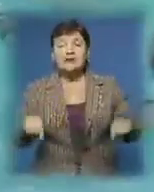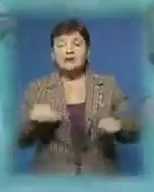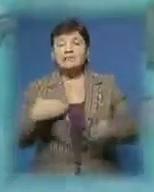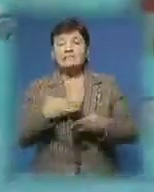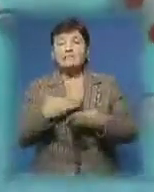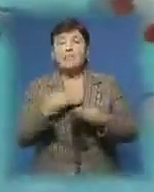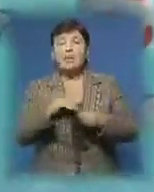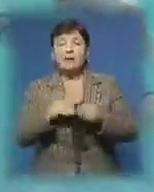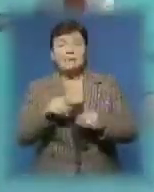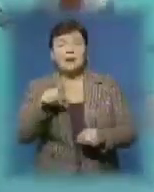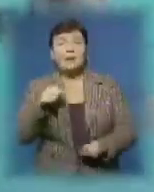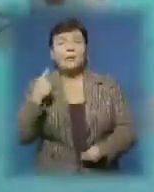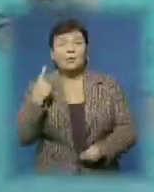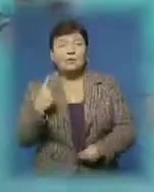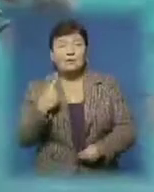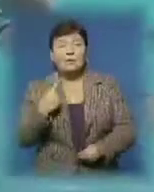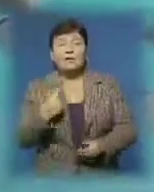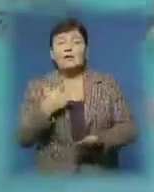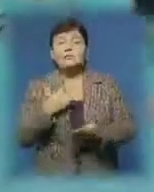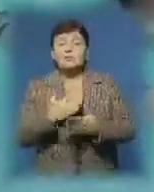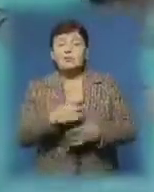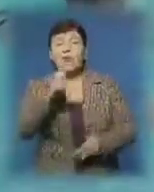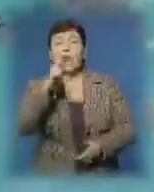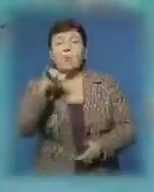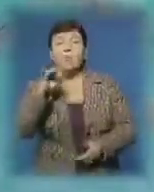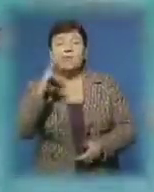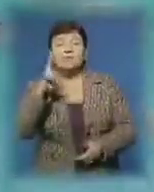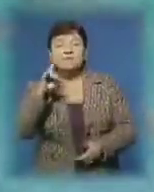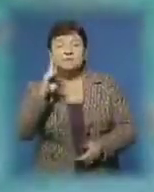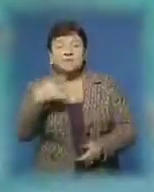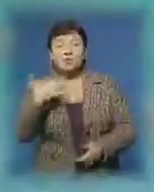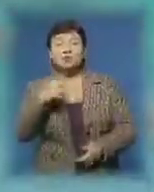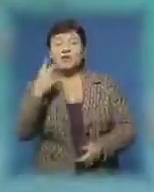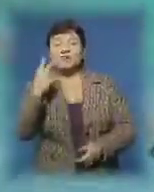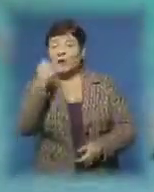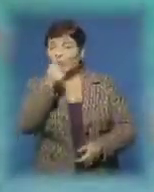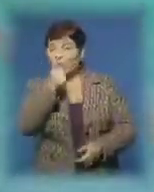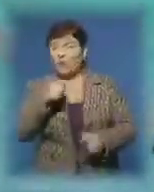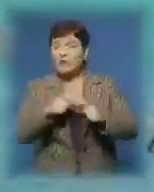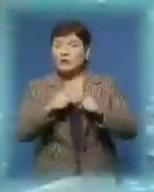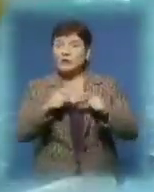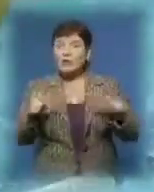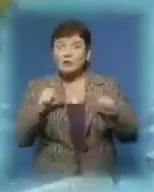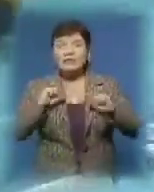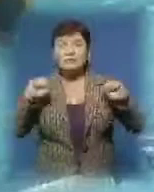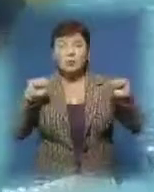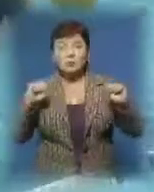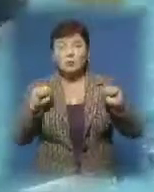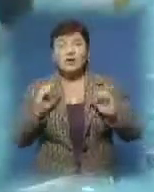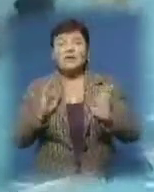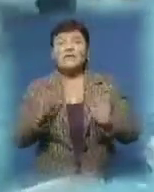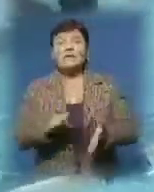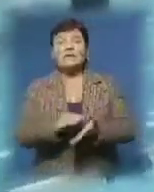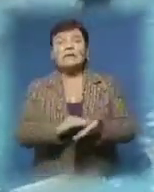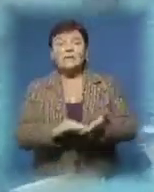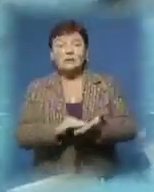ватерполістів, проблема номер один. Існуючий спорткомплекс «Буревісник», на базі якого вже 2 роки функціонує школа водних видів спорту, годиться лише для